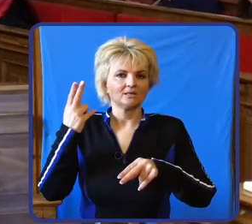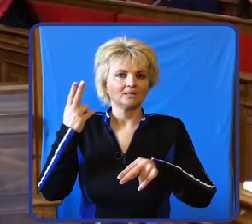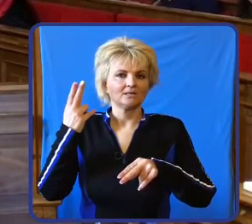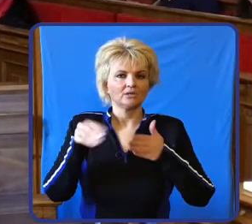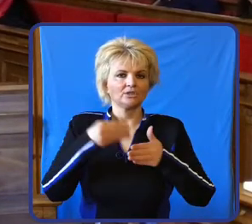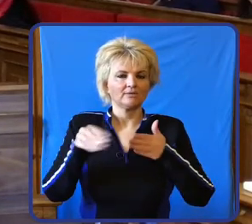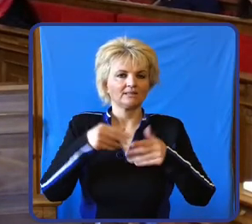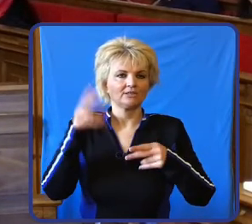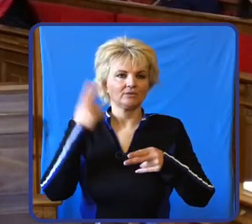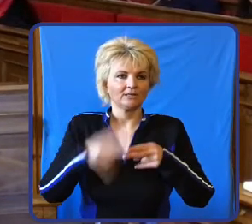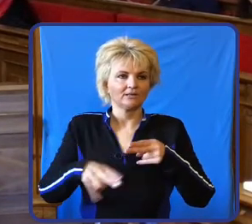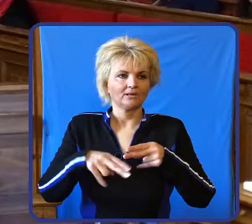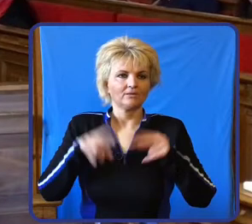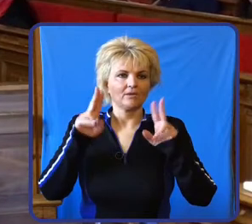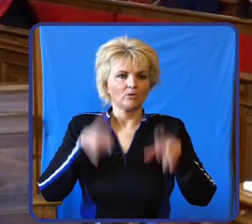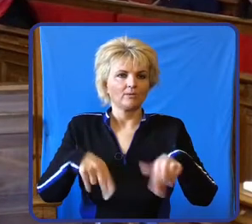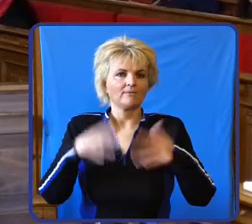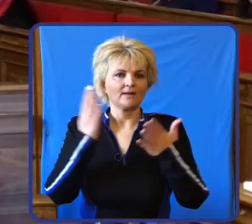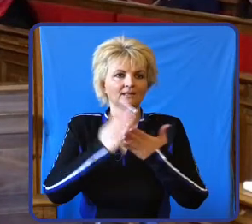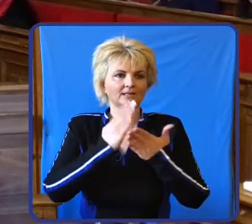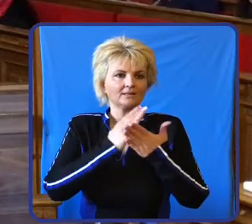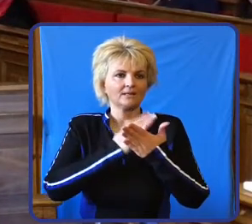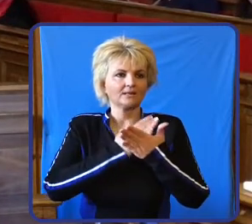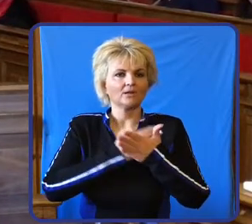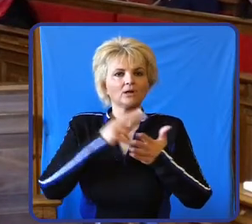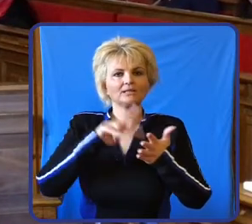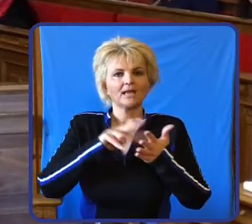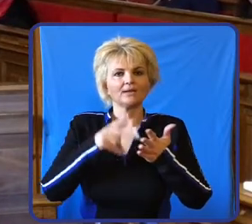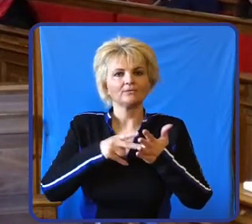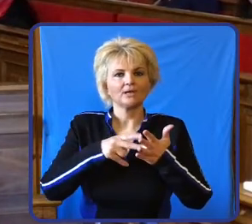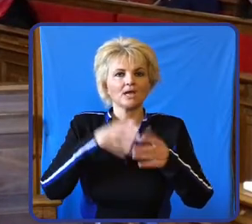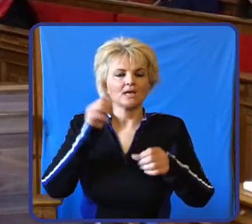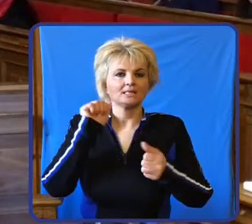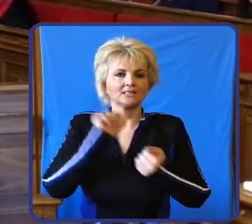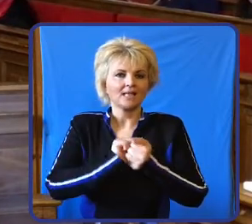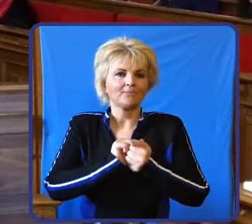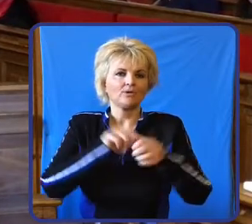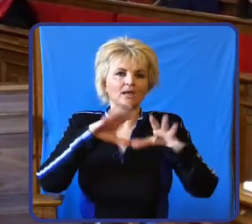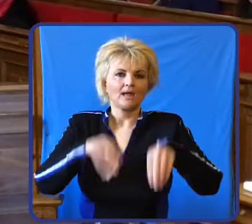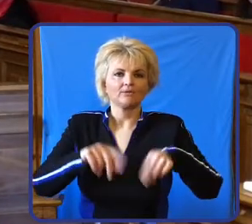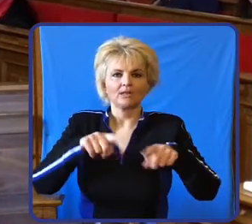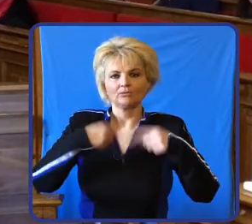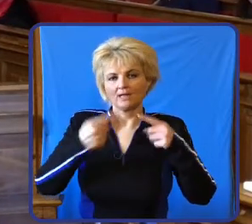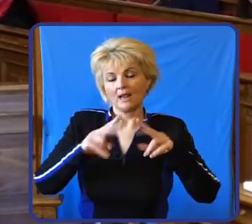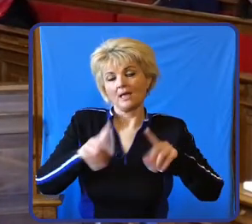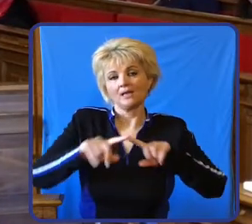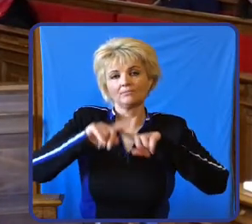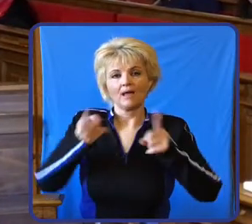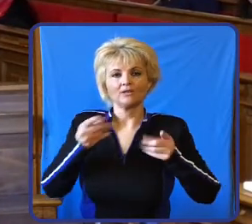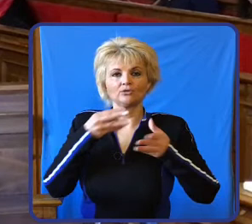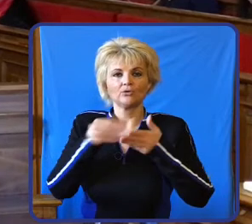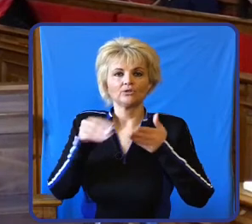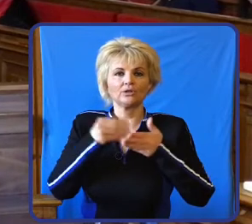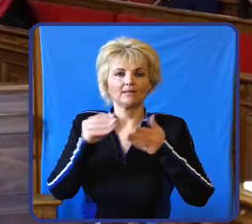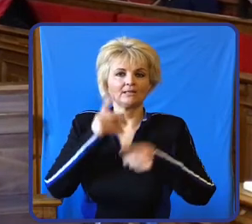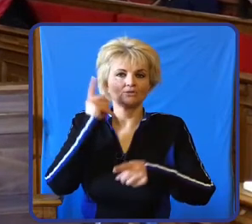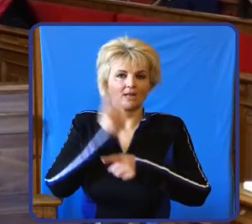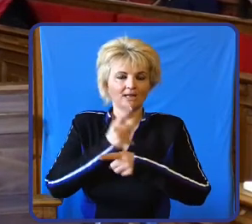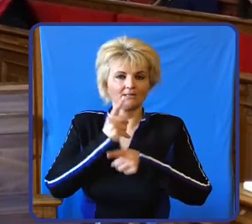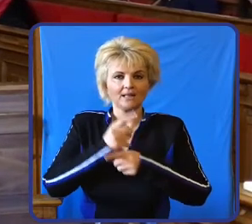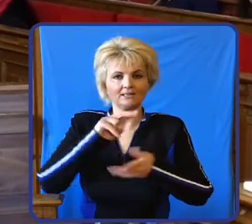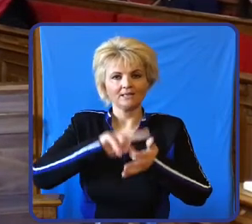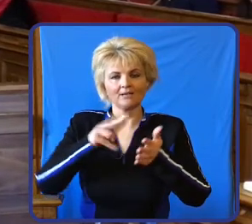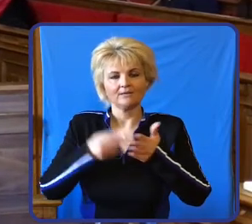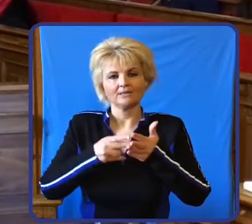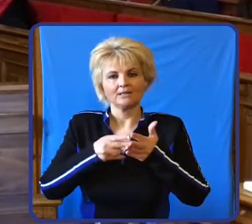végrehajtásának tényleges feltételei a tervszámok elfogadását követően eltérhetnek a költségvetési rendelet